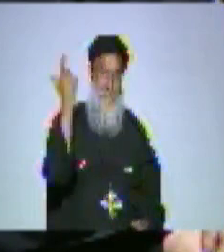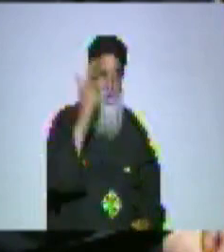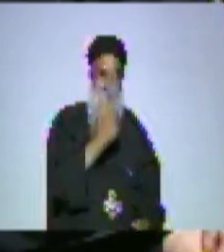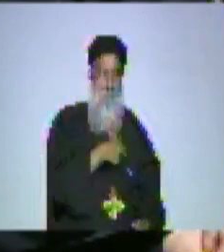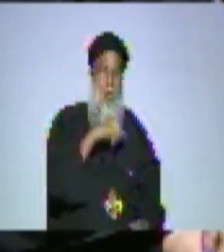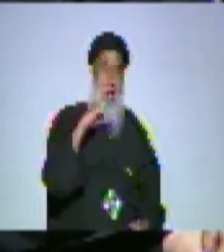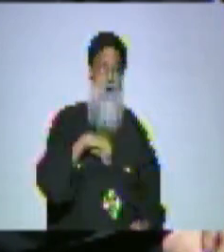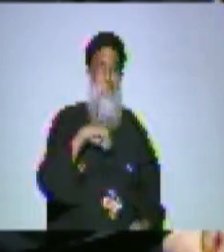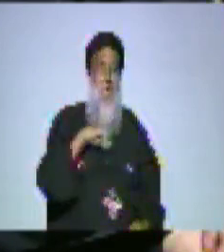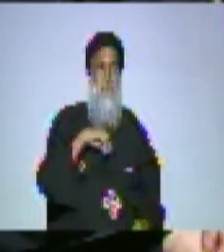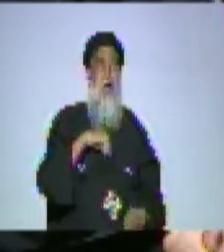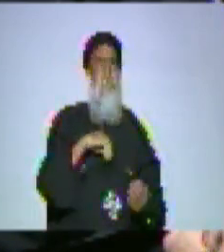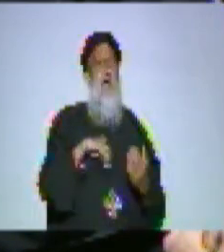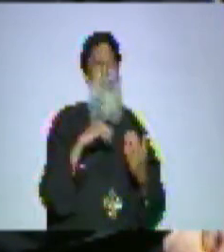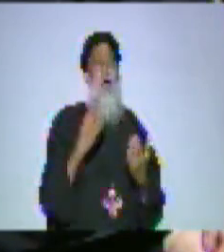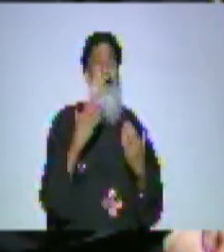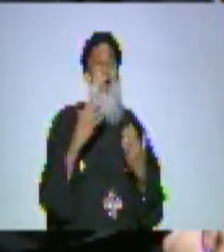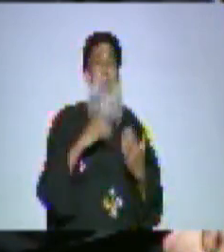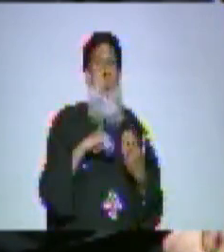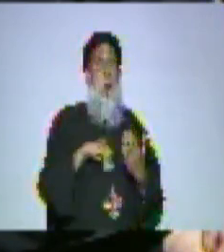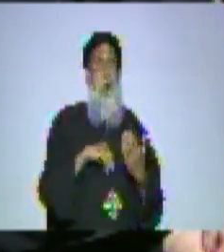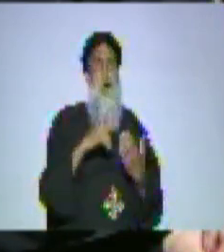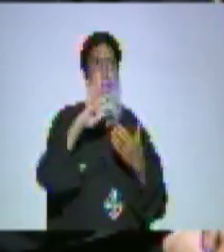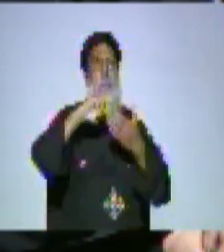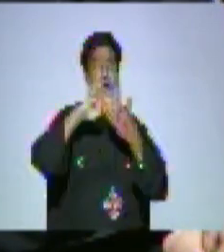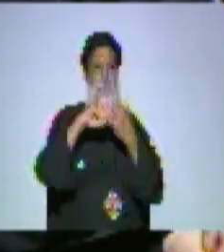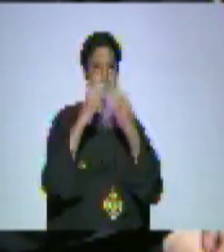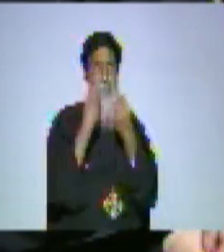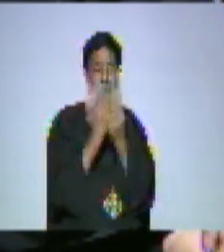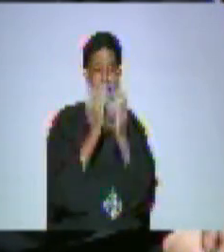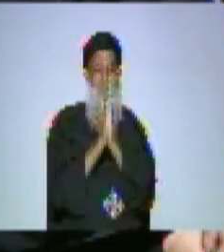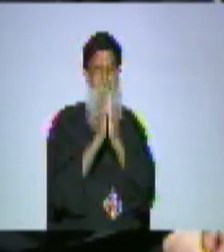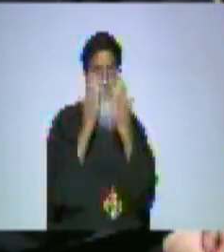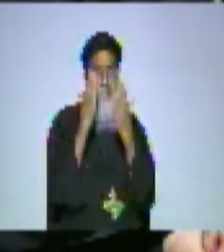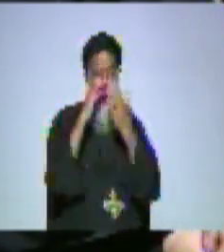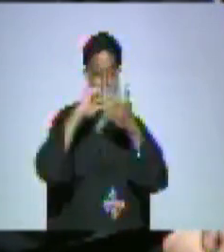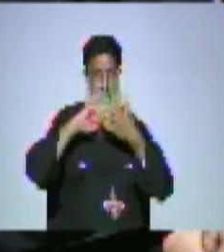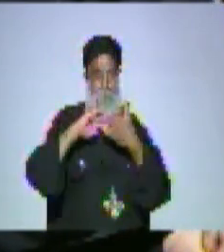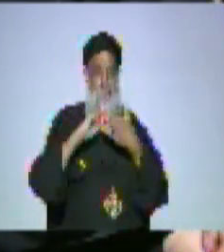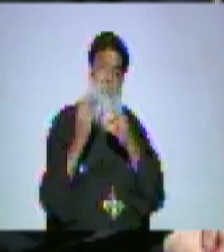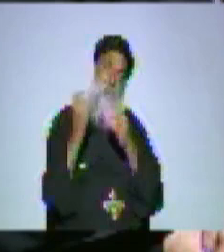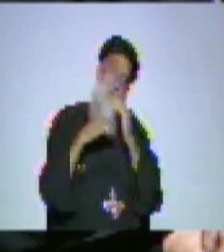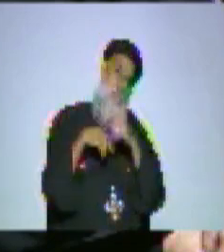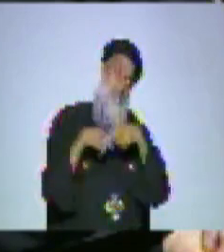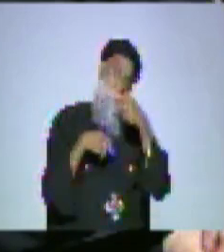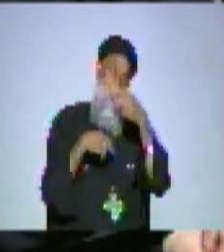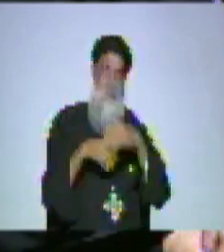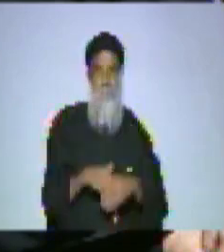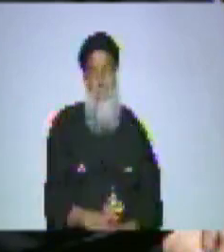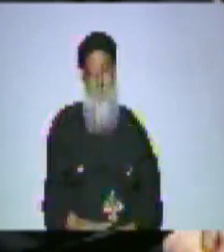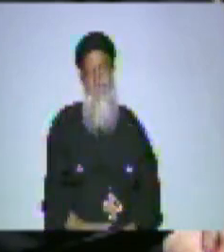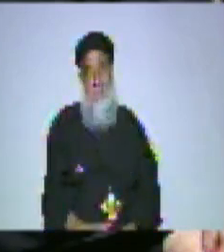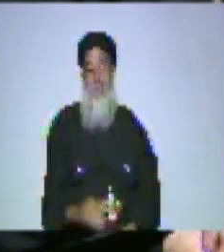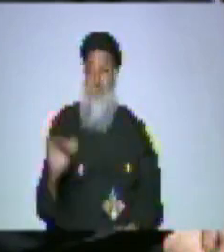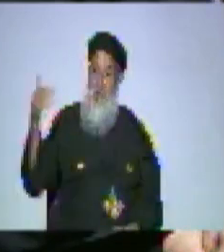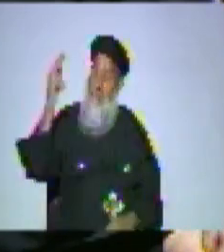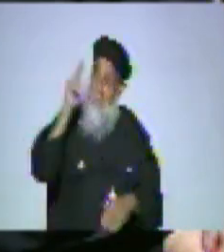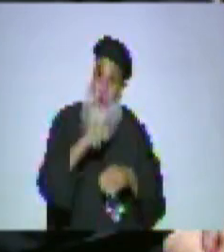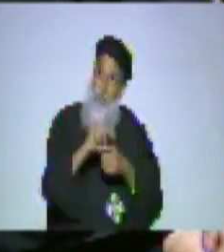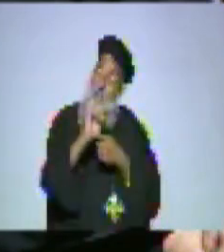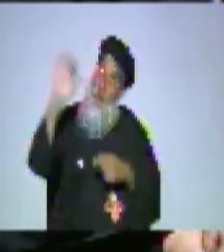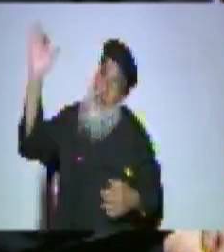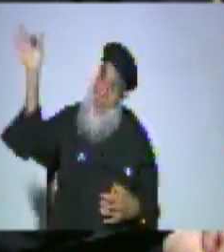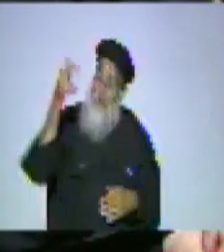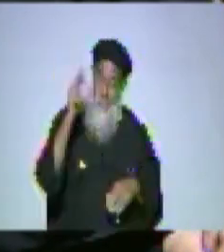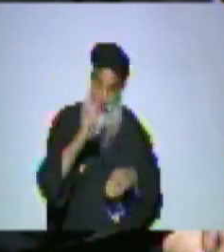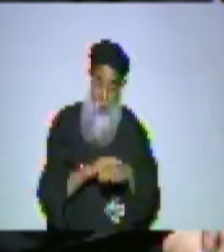يعني عملك عملك ونترجع في اليوم الاتي او في المجيء التاني ايوه